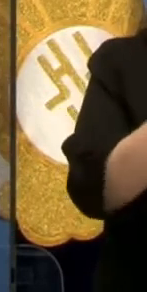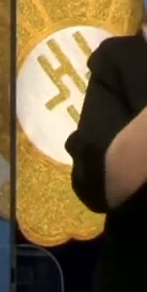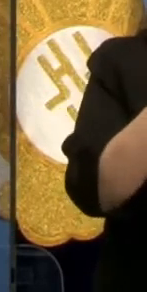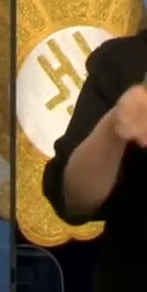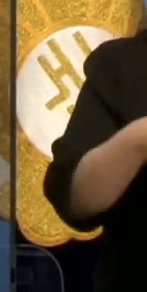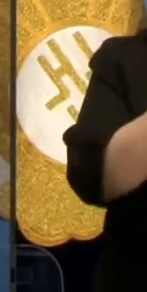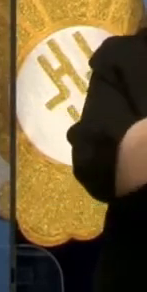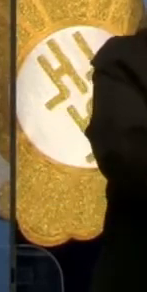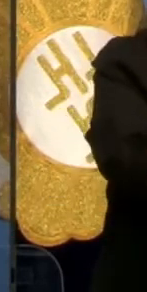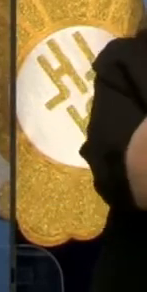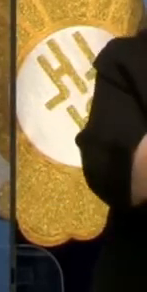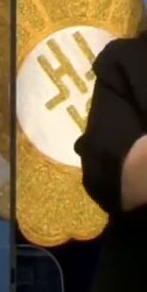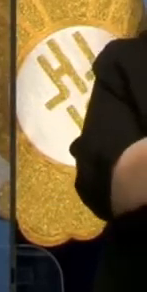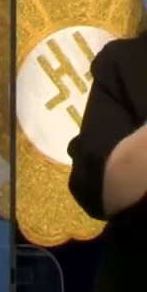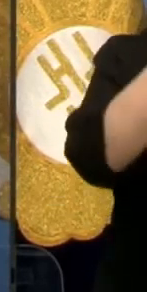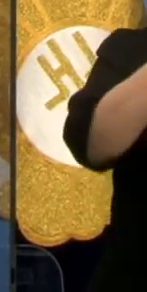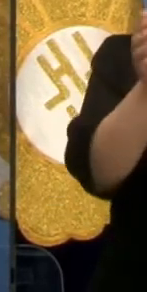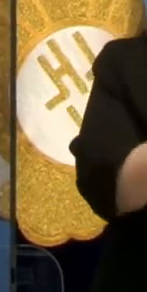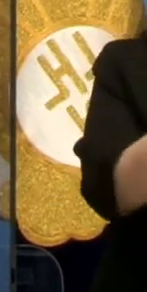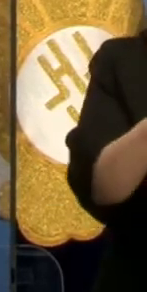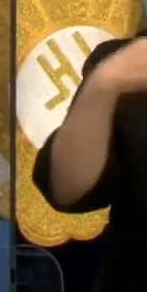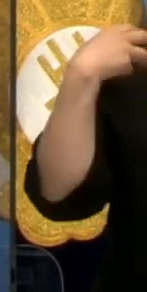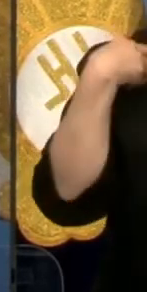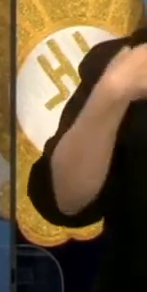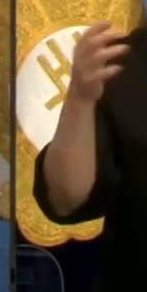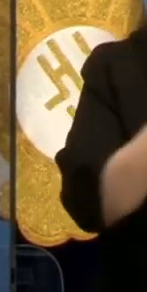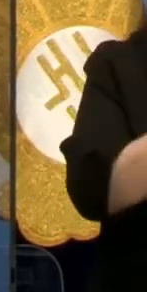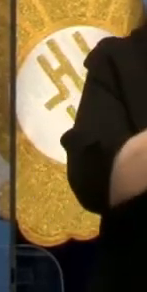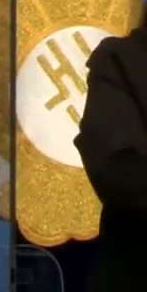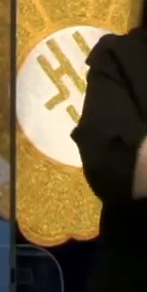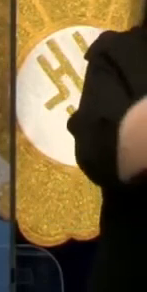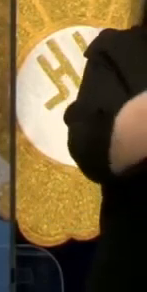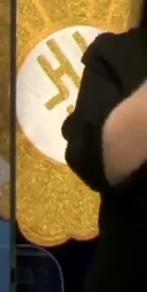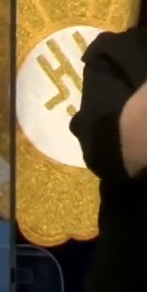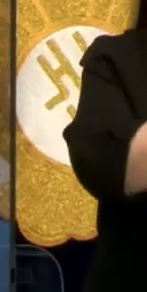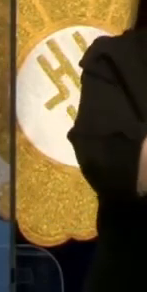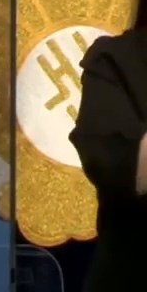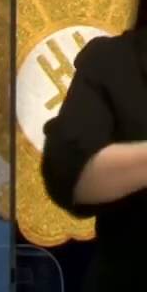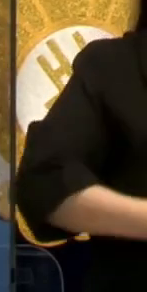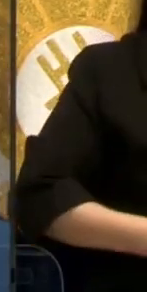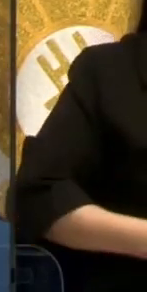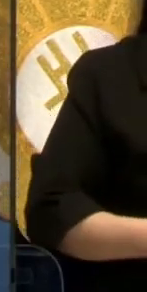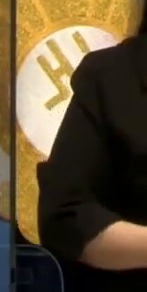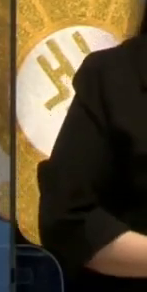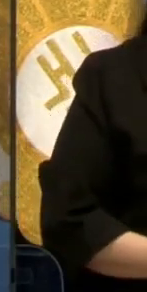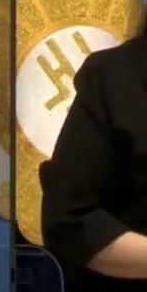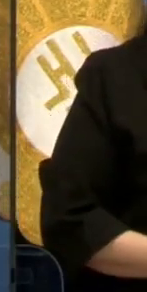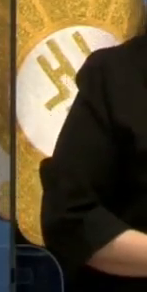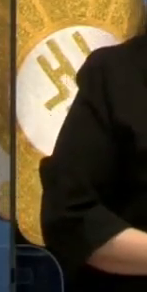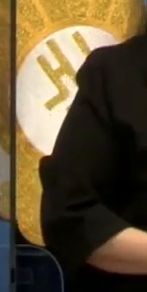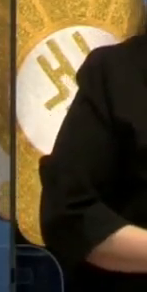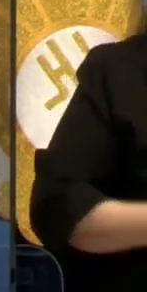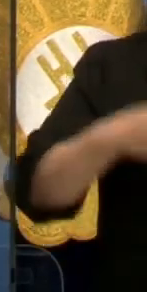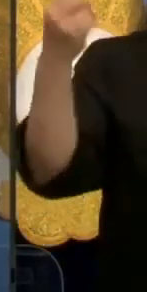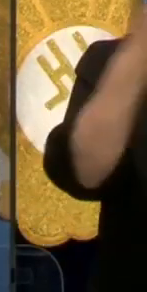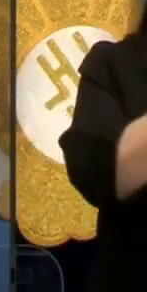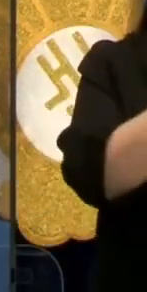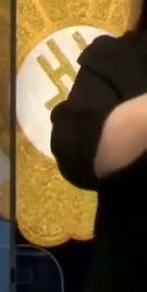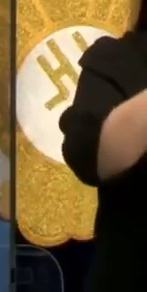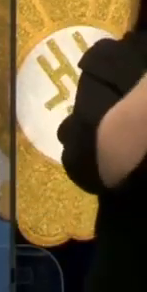정당인 더불어민주당은 책임 있는 사과와 입장 표명이 있어야 할 것입니다. 다시는